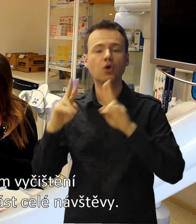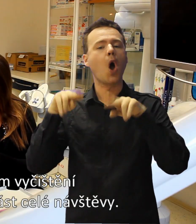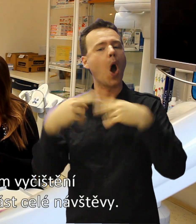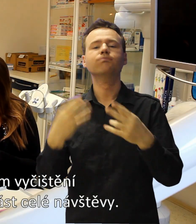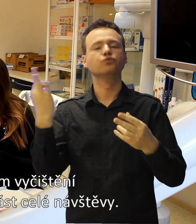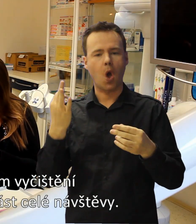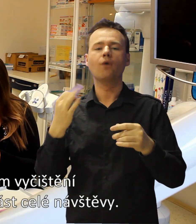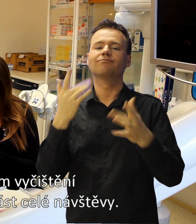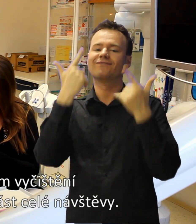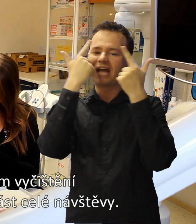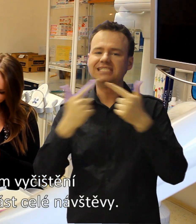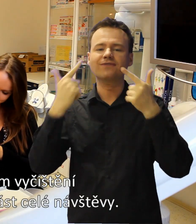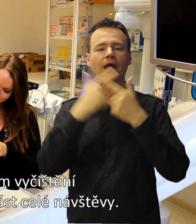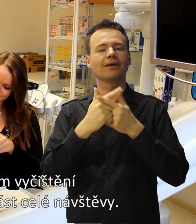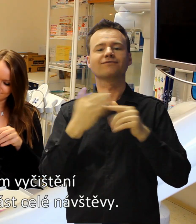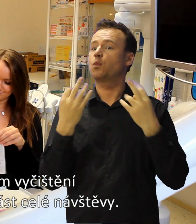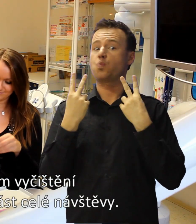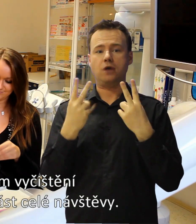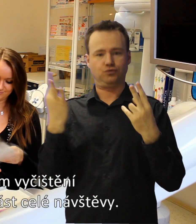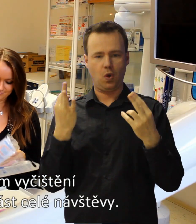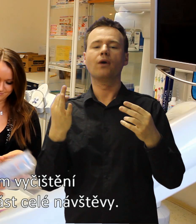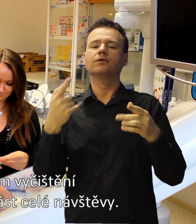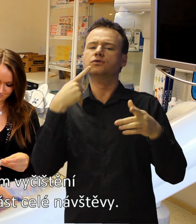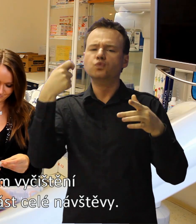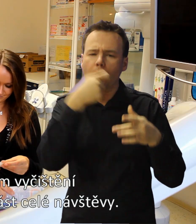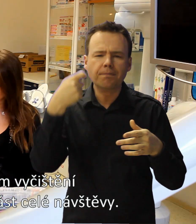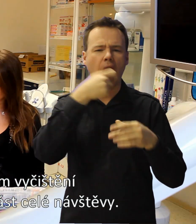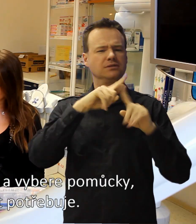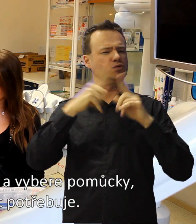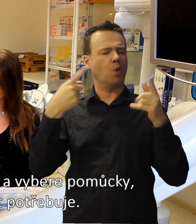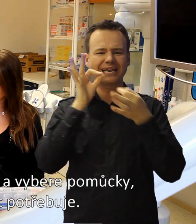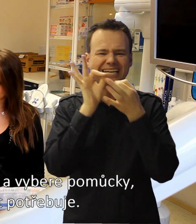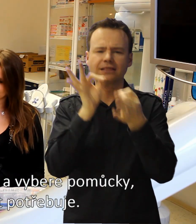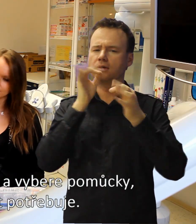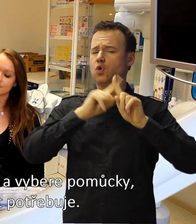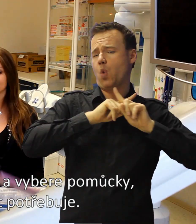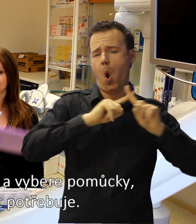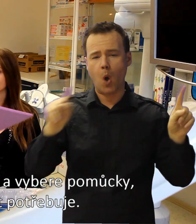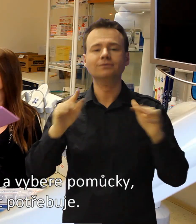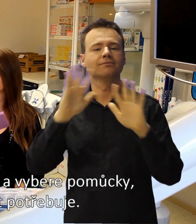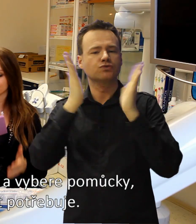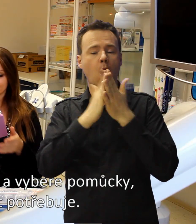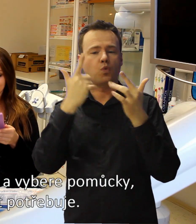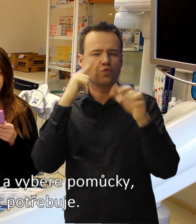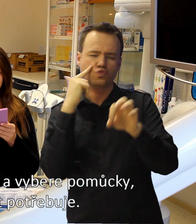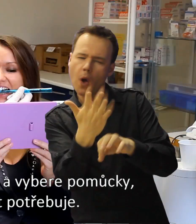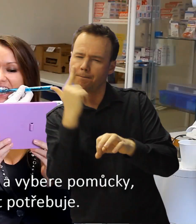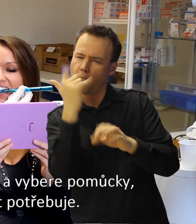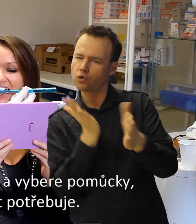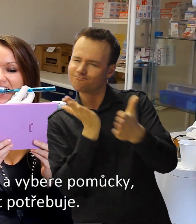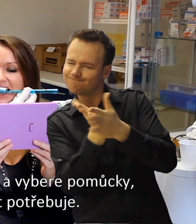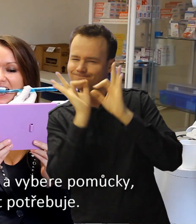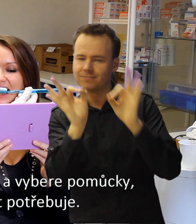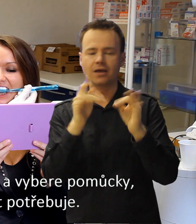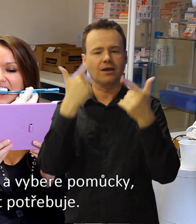Po důkladném vyčištění přichází důležitá část celé návštěvy. Hygienistka doporučí a vybere pomůcky, které